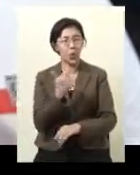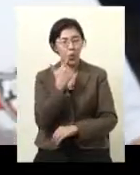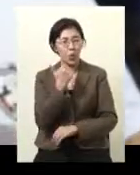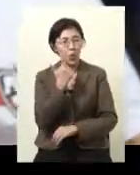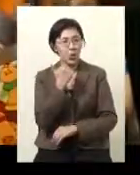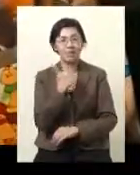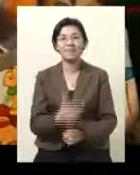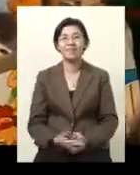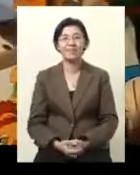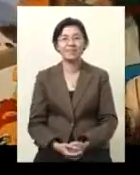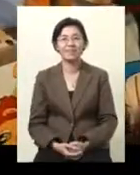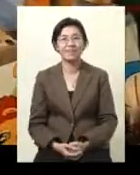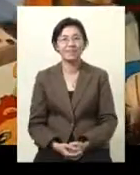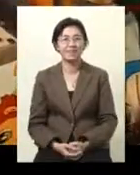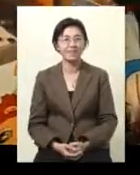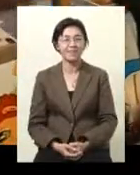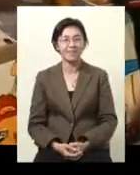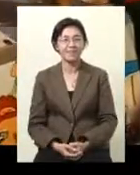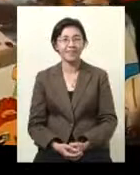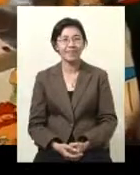ฝีมือเก่ง